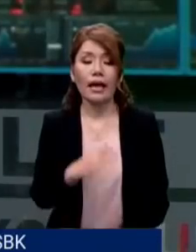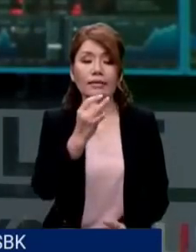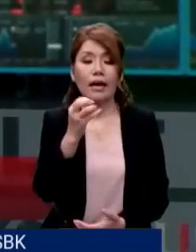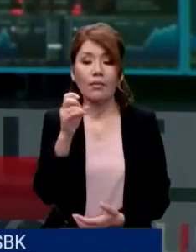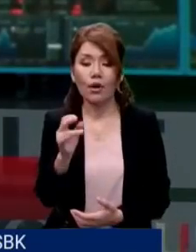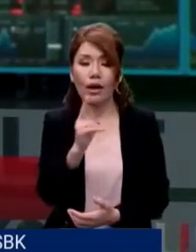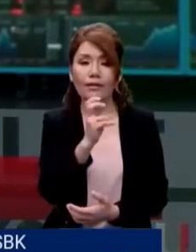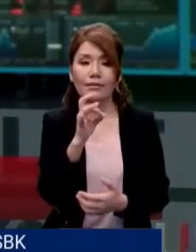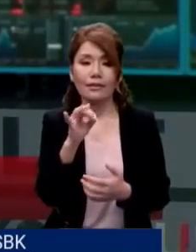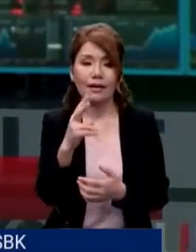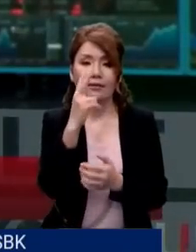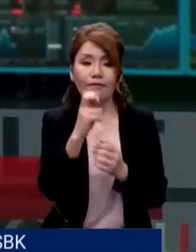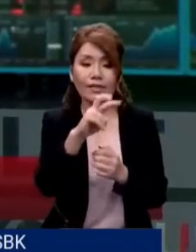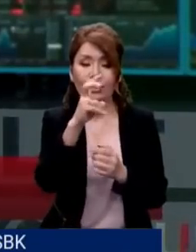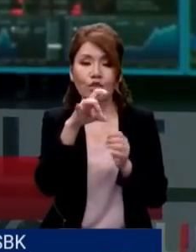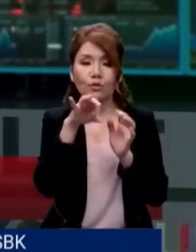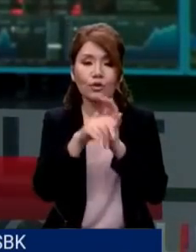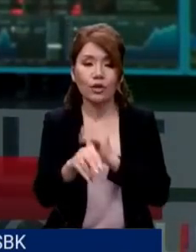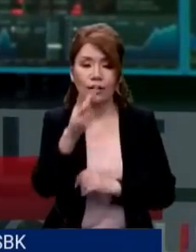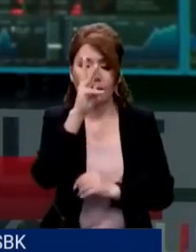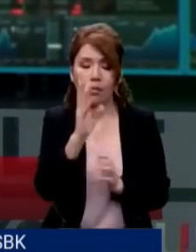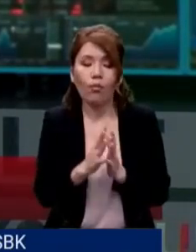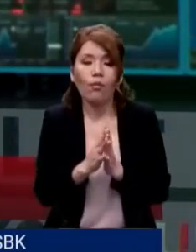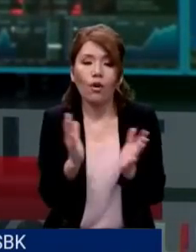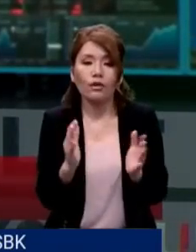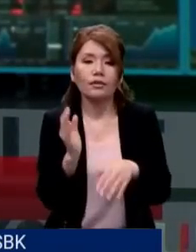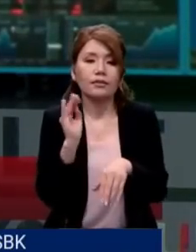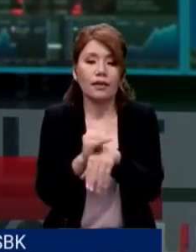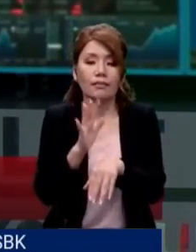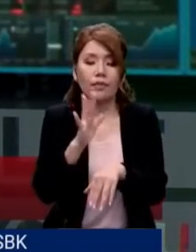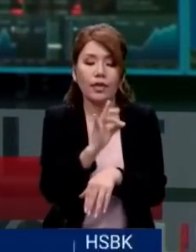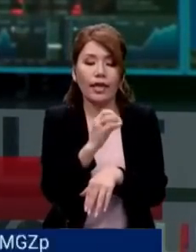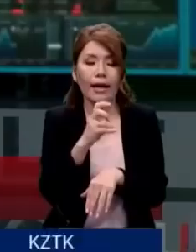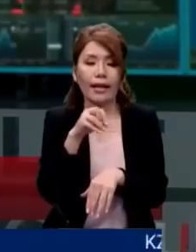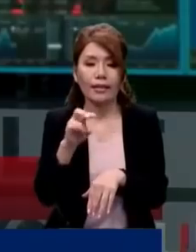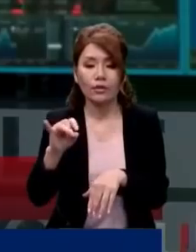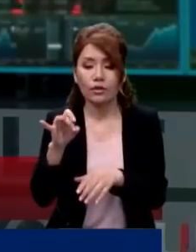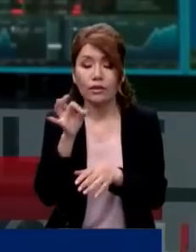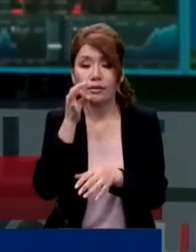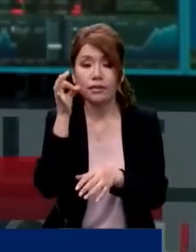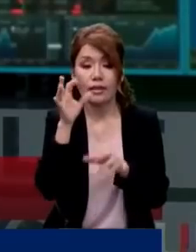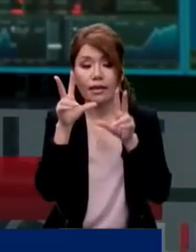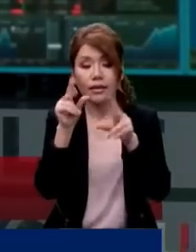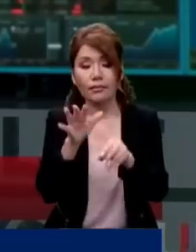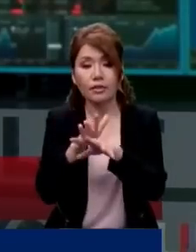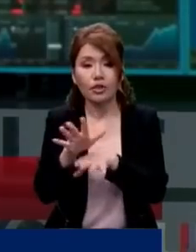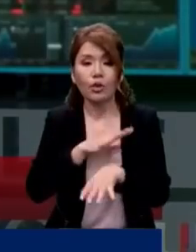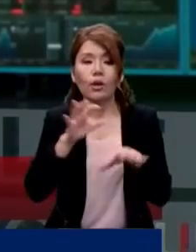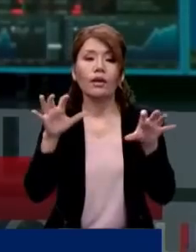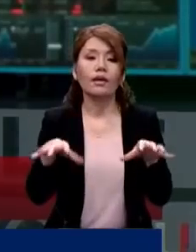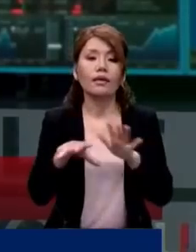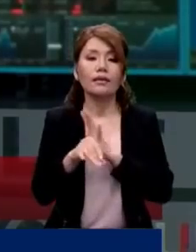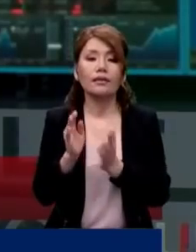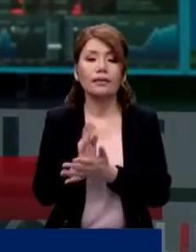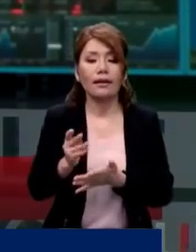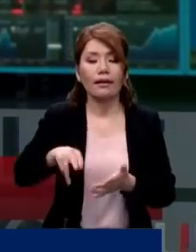Самұрық-Қазына қорындағы 200 мыңдай қызметкердің жалақысы өседі. Вице-премьер Ералы Тоғжановқа сенсек, бұл жолы былғары креслода отыратын